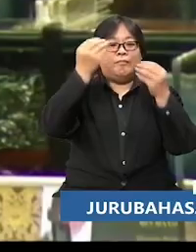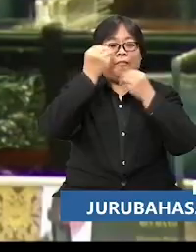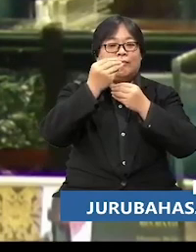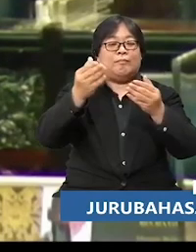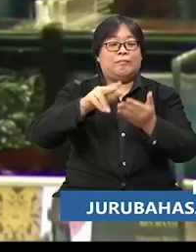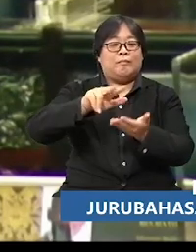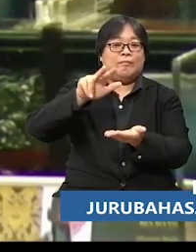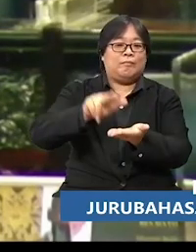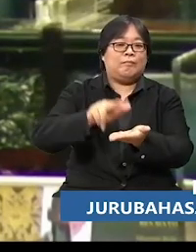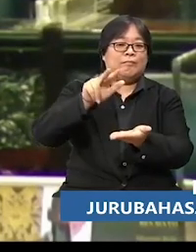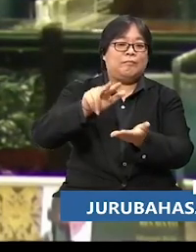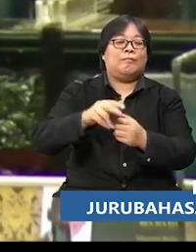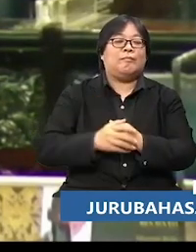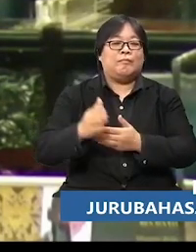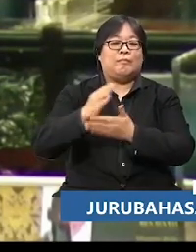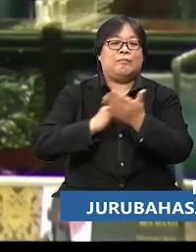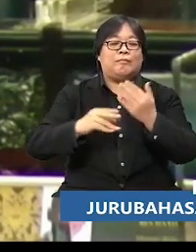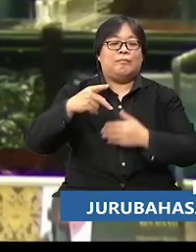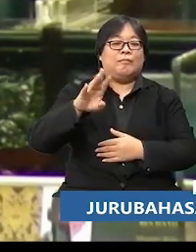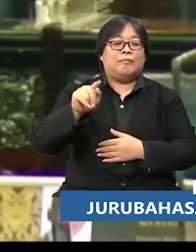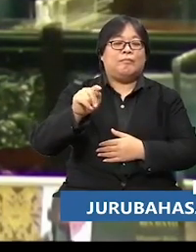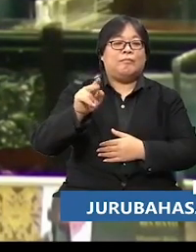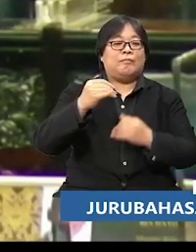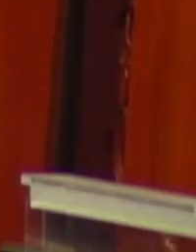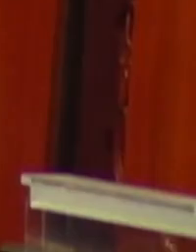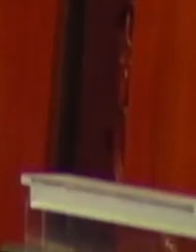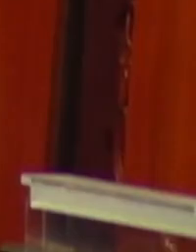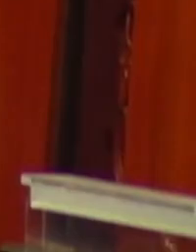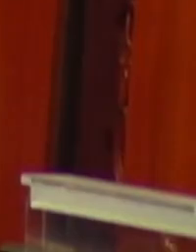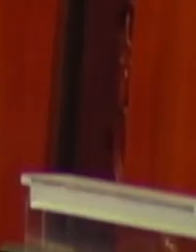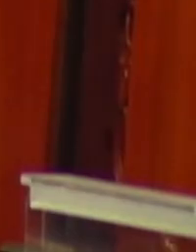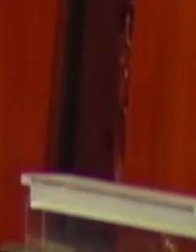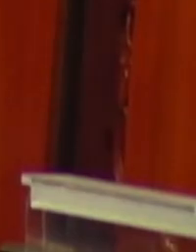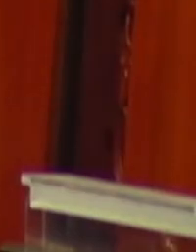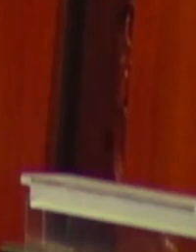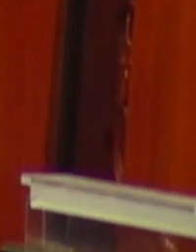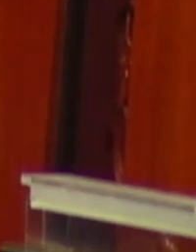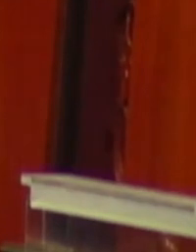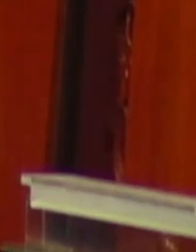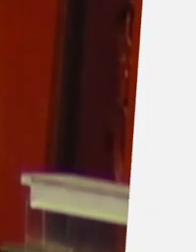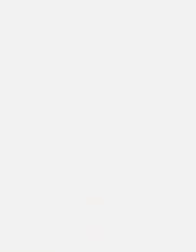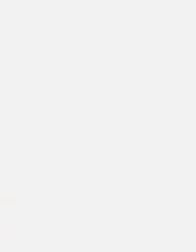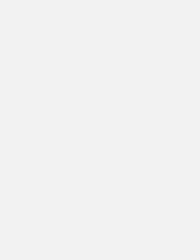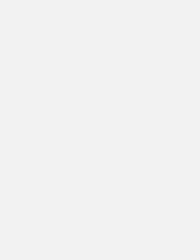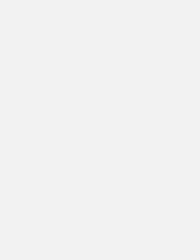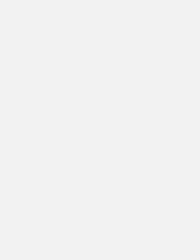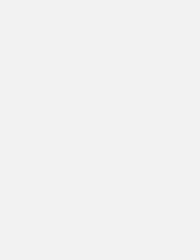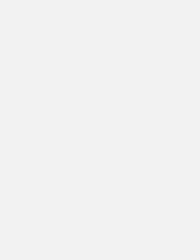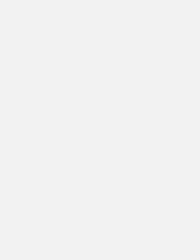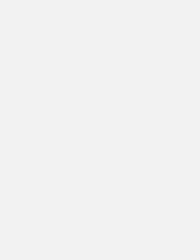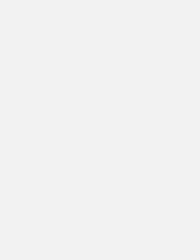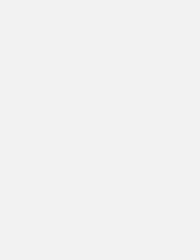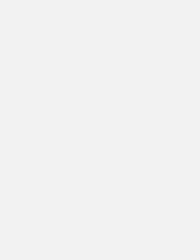heritage. However, he said the wearing of batik on Thursdays was not mandatory. Dan sebagainya.